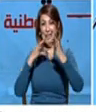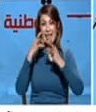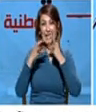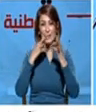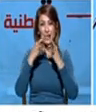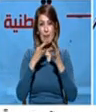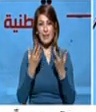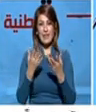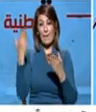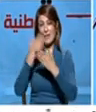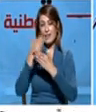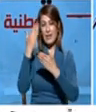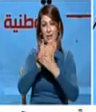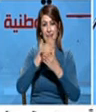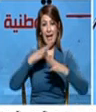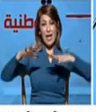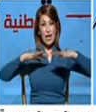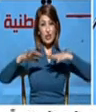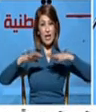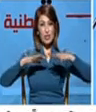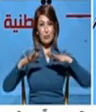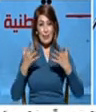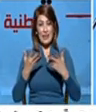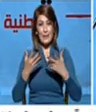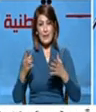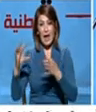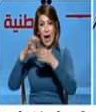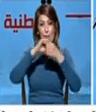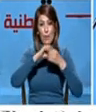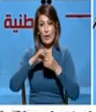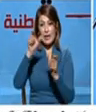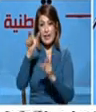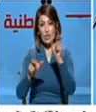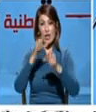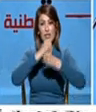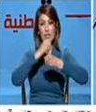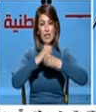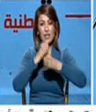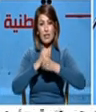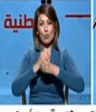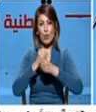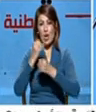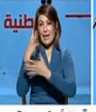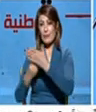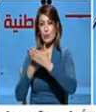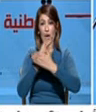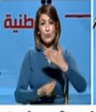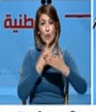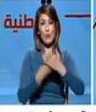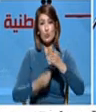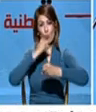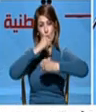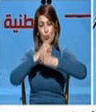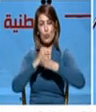التدخل كل ما يتعلق بالاجراءات لمرافقه العمال اللي فقدوا اه والمؤسسات الاقتصاديه